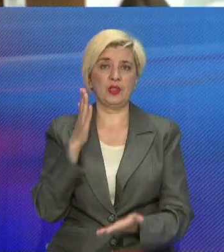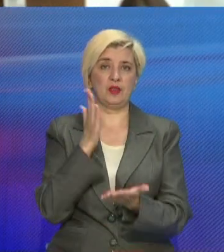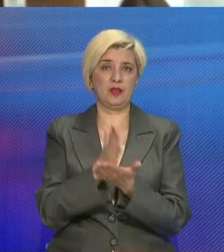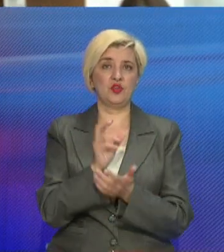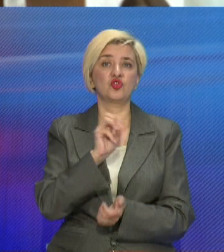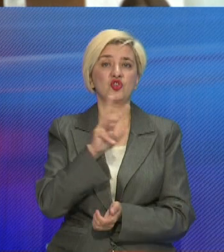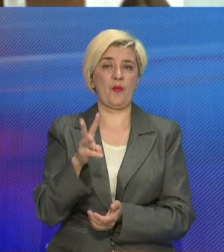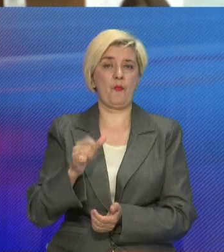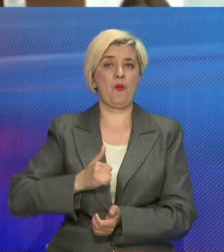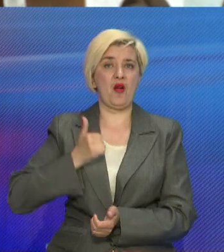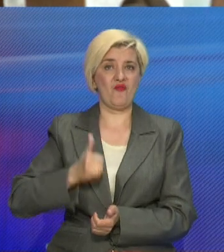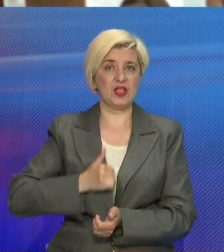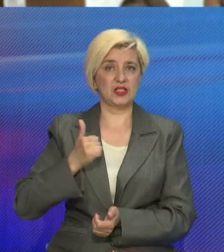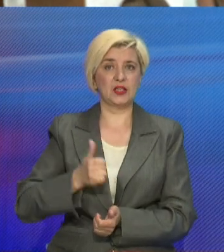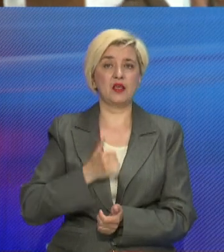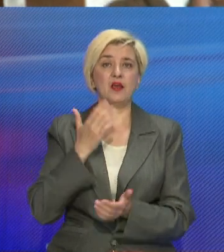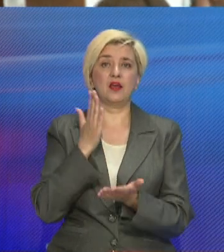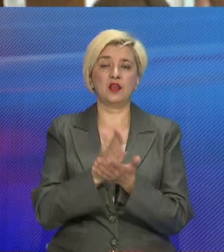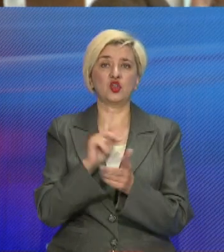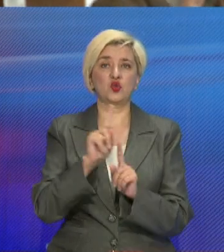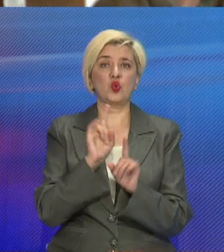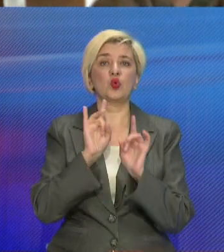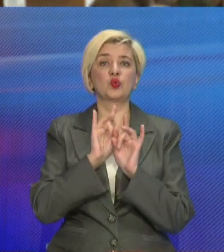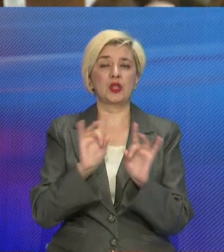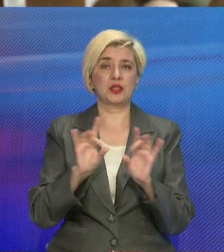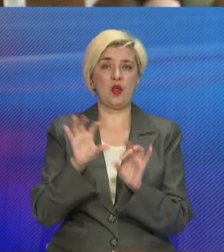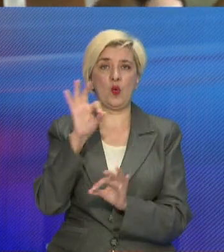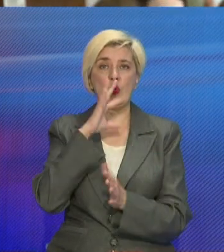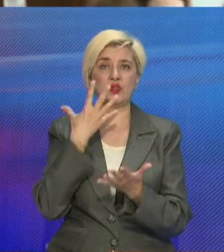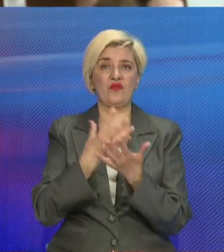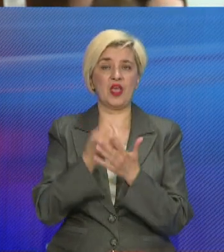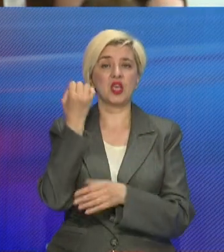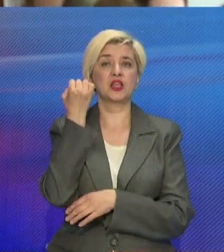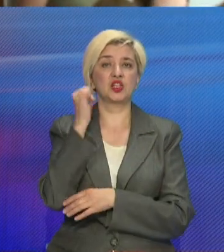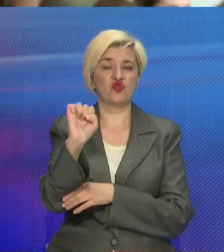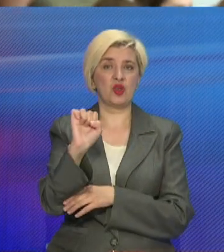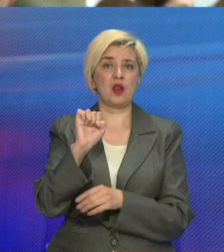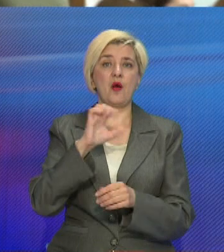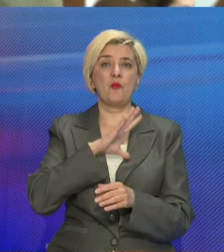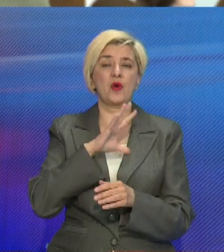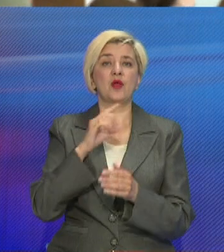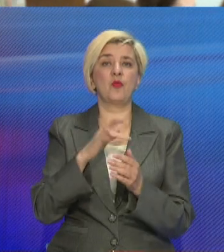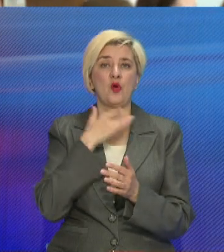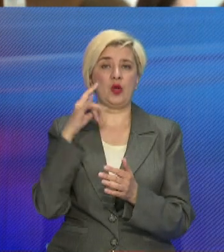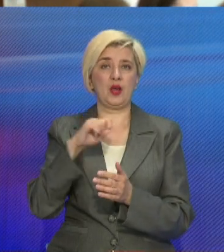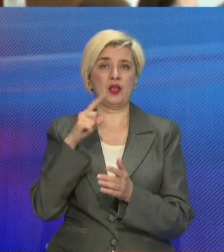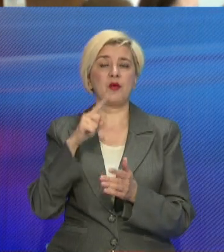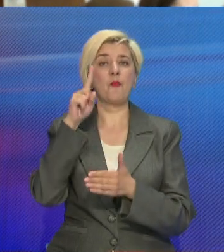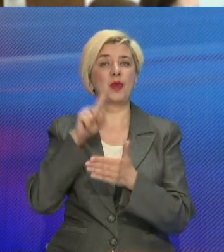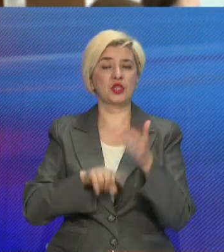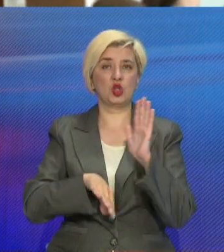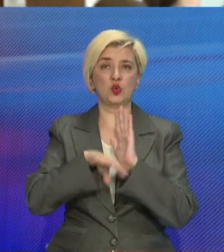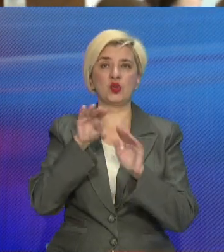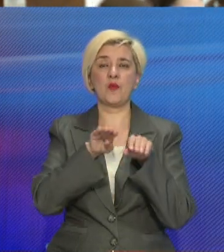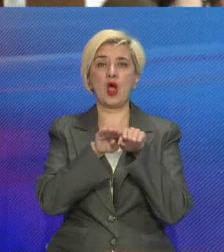чем похвастаться, и есть что рассказать о своих успехах, о своих достижениях, потому что неоднократно были признаны лучшими на уровне республики.